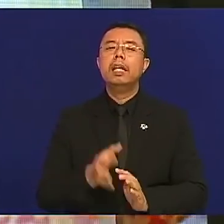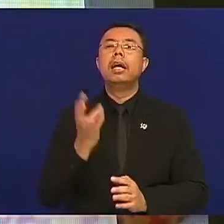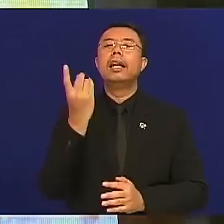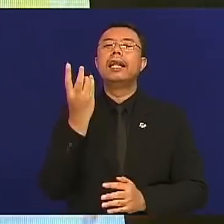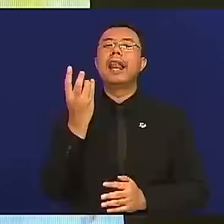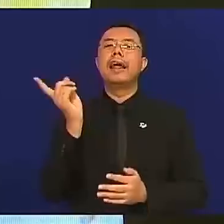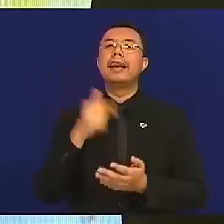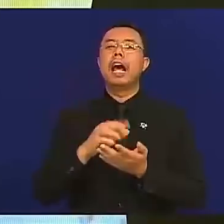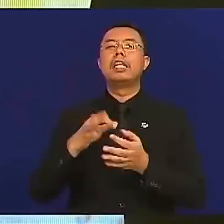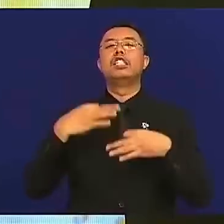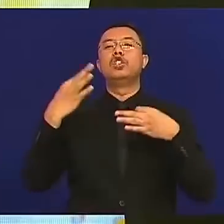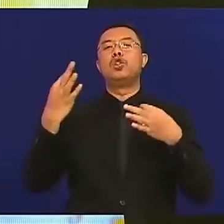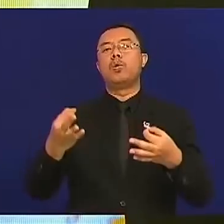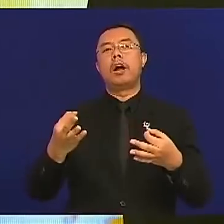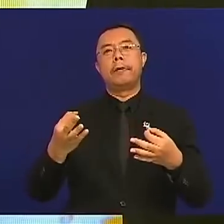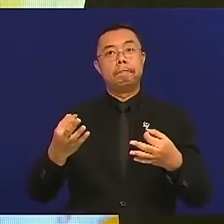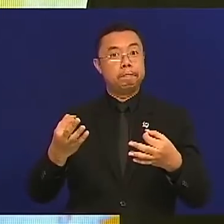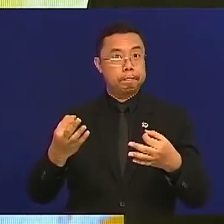nilai jiwa.